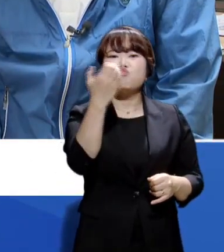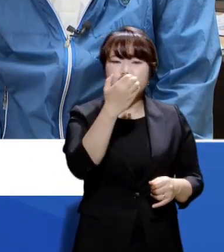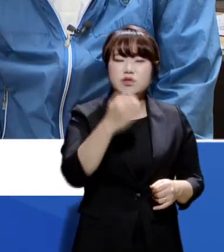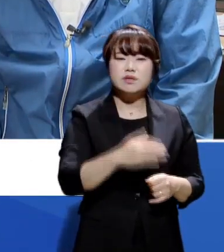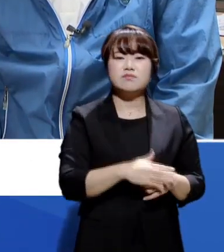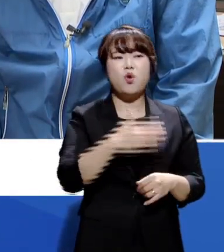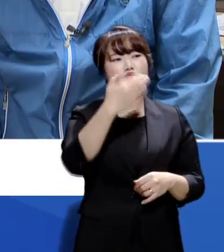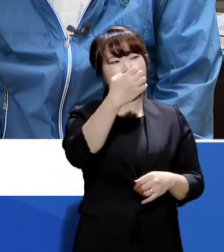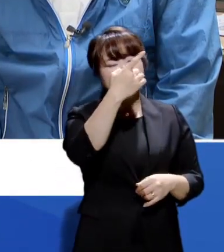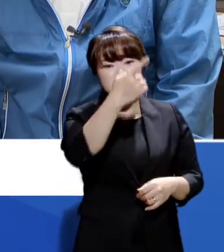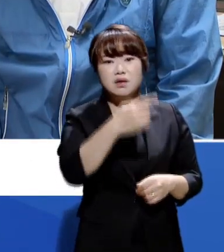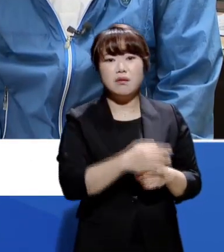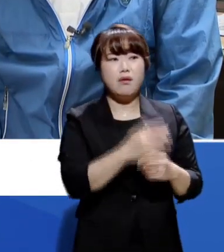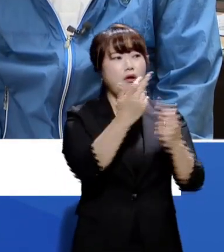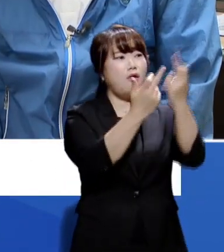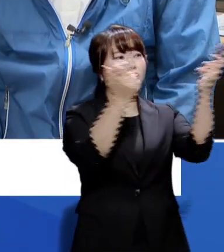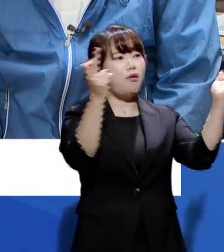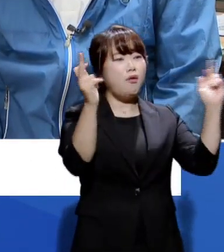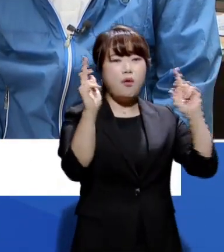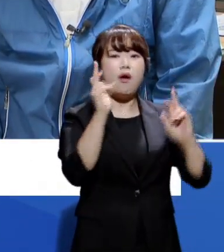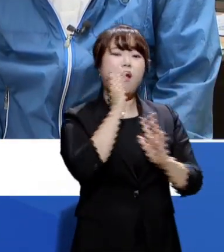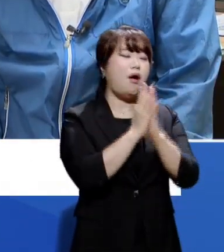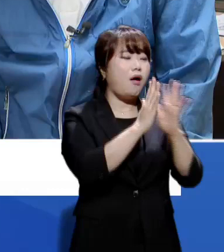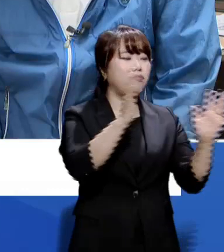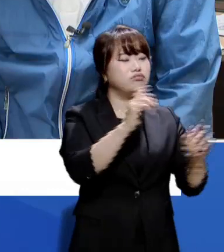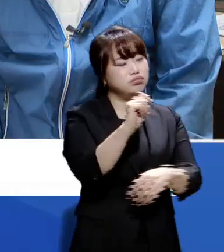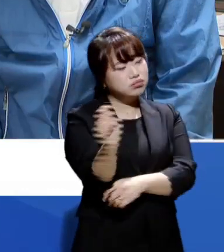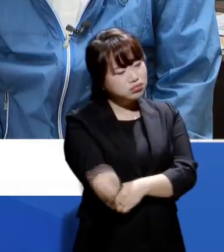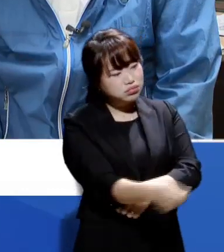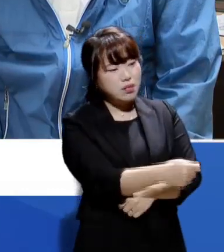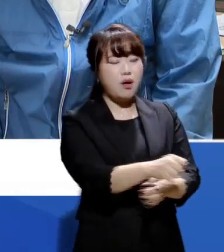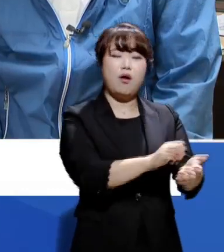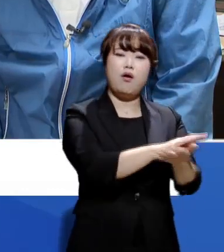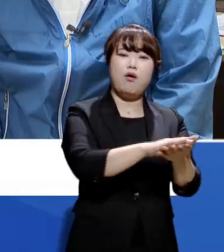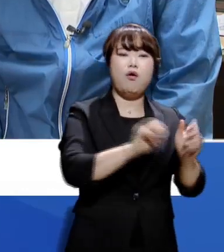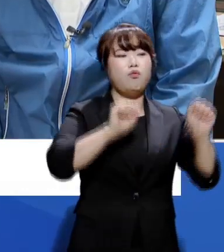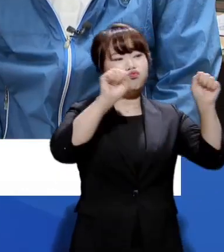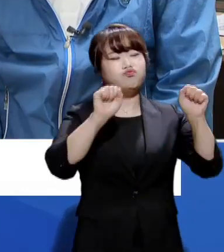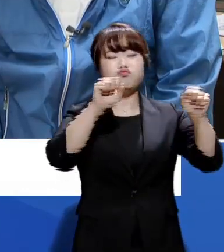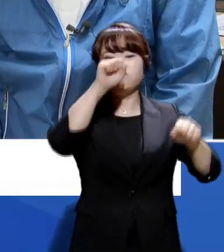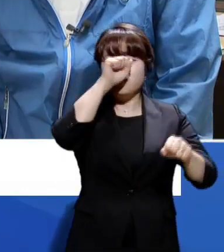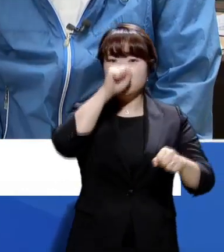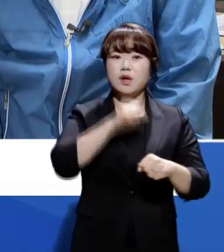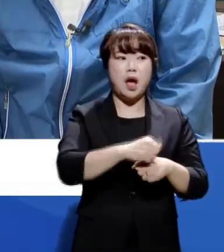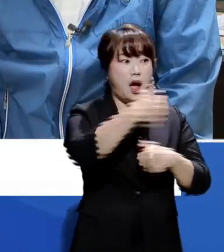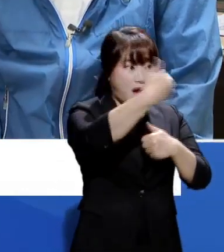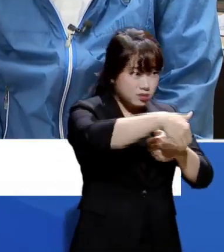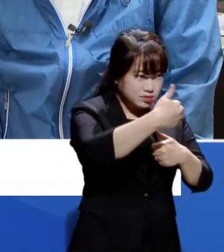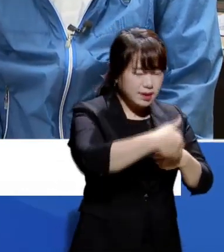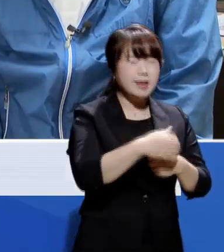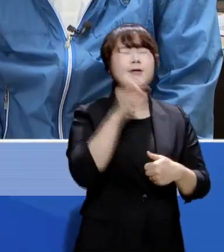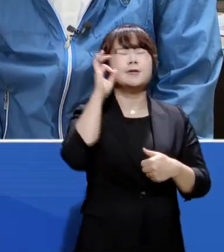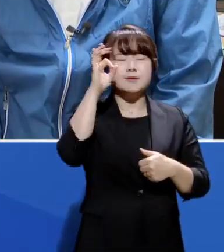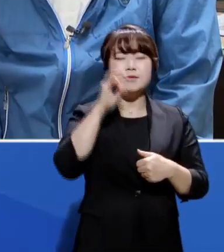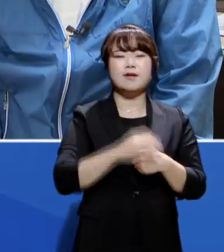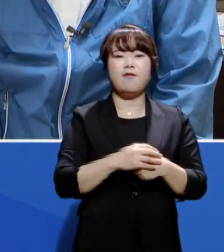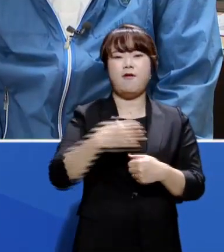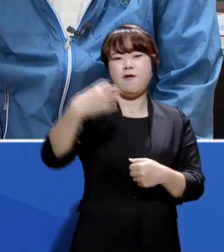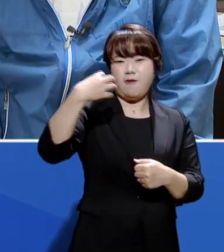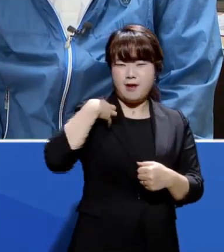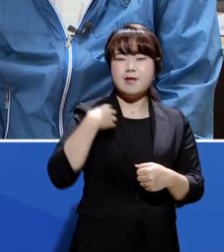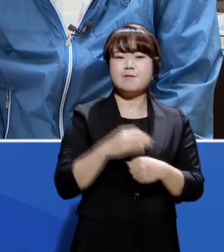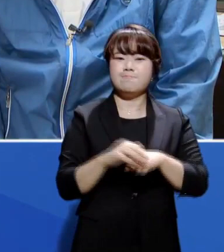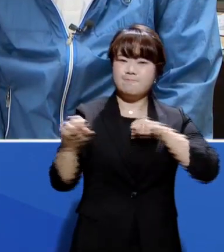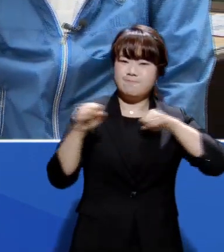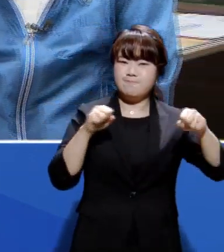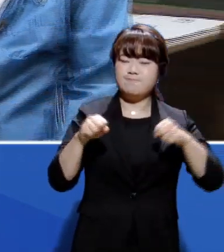생전에 자연 환경에서 치는 구장에서 칠 수 있게끔 해달라고 부탁을 해서 제가 대책위원장을 맡게